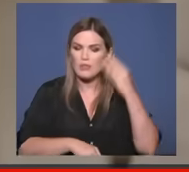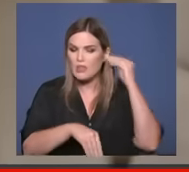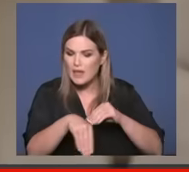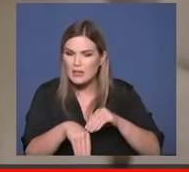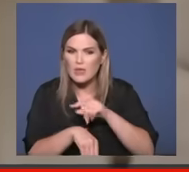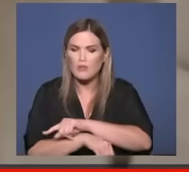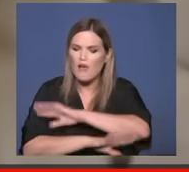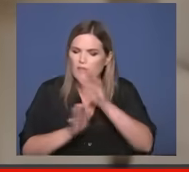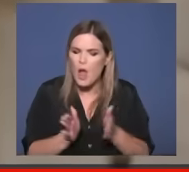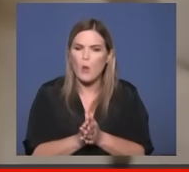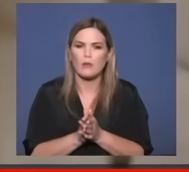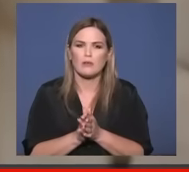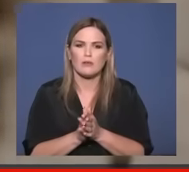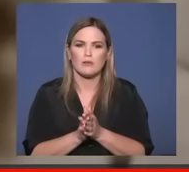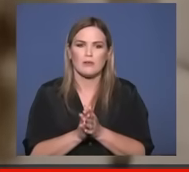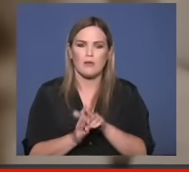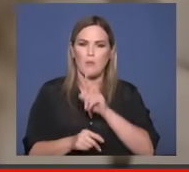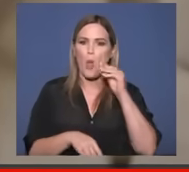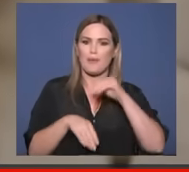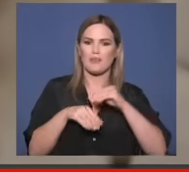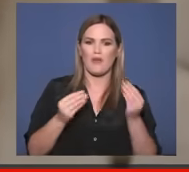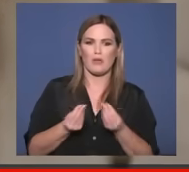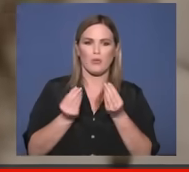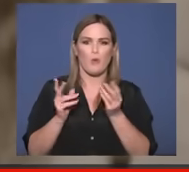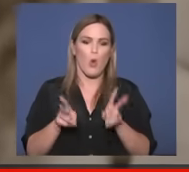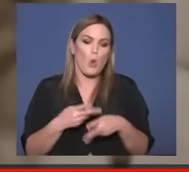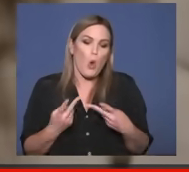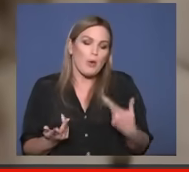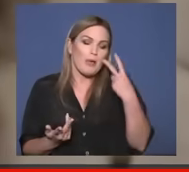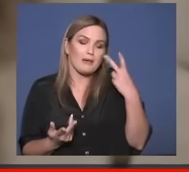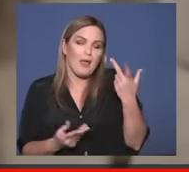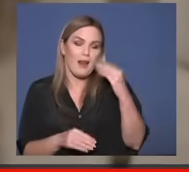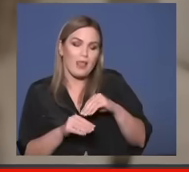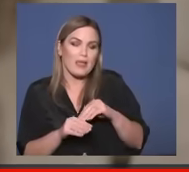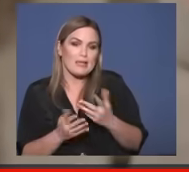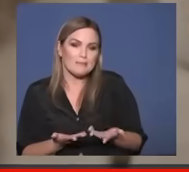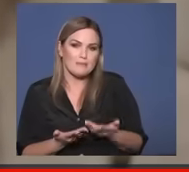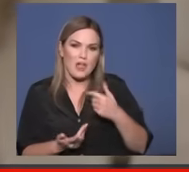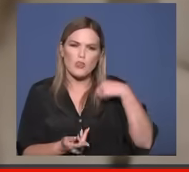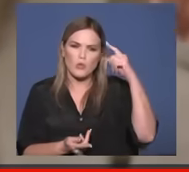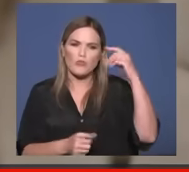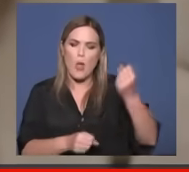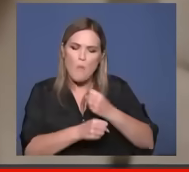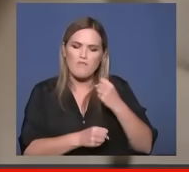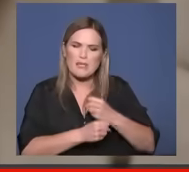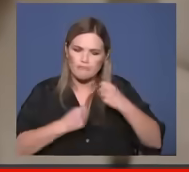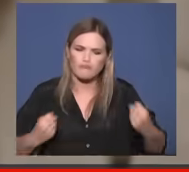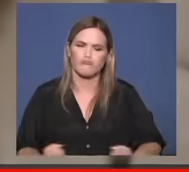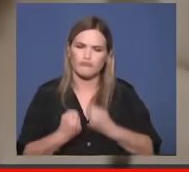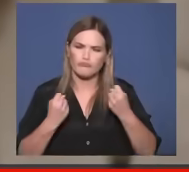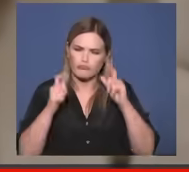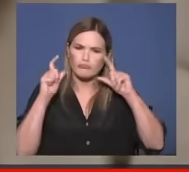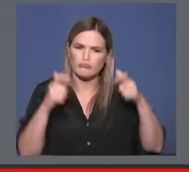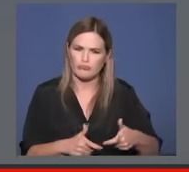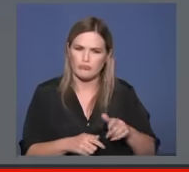זה. הם לא מעדכנים דברים שהם לא יכולים כנראה להתעדכן. אני יודע שהם עובדים. זאת אומרת, הבנתי